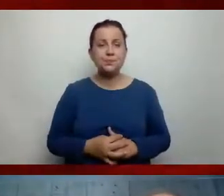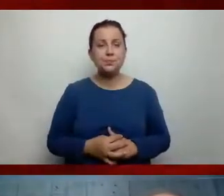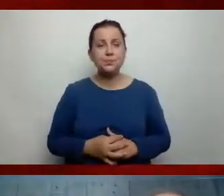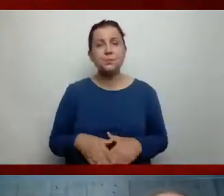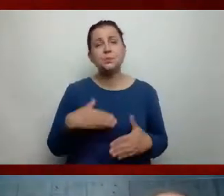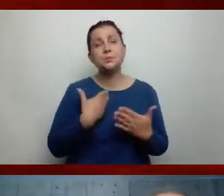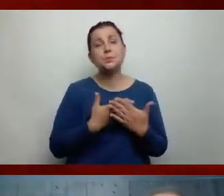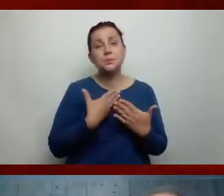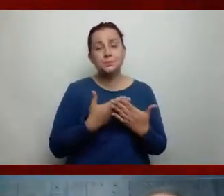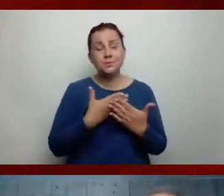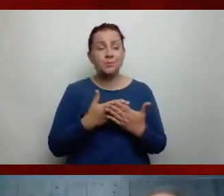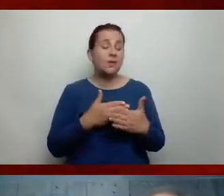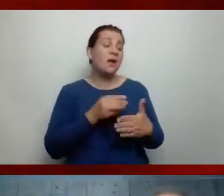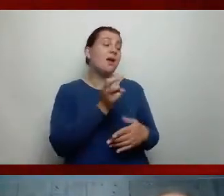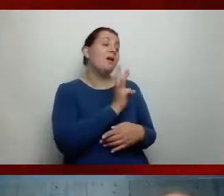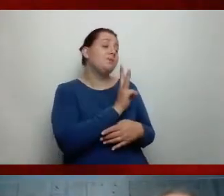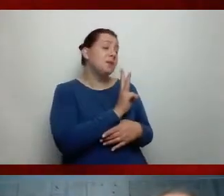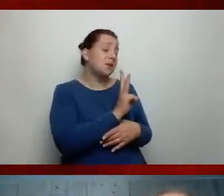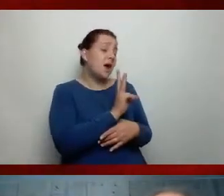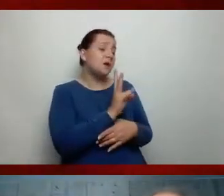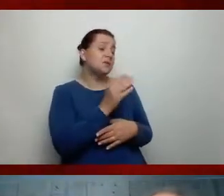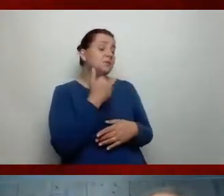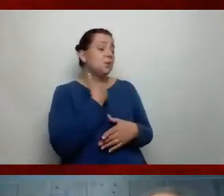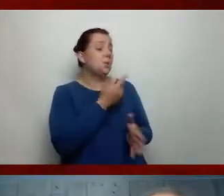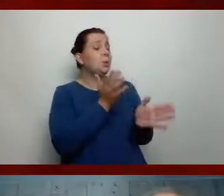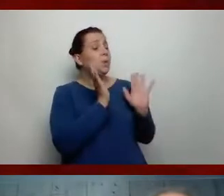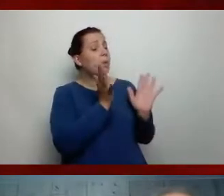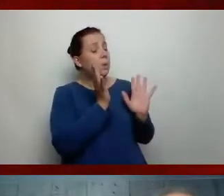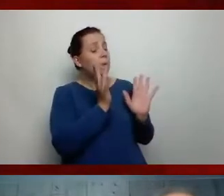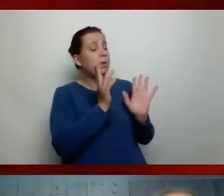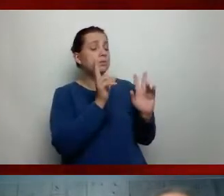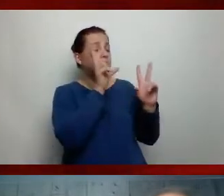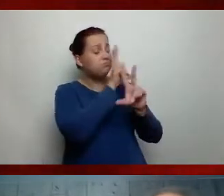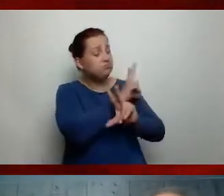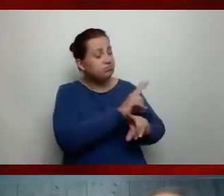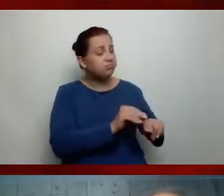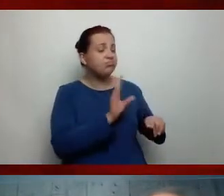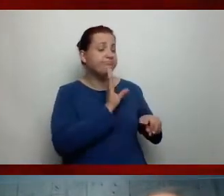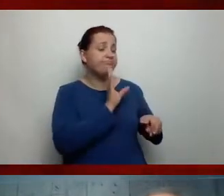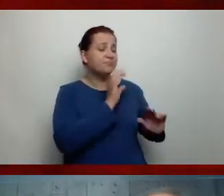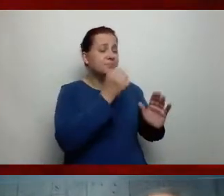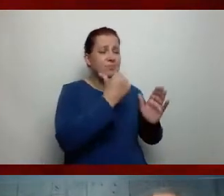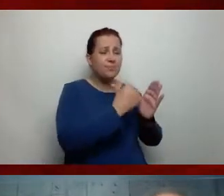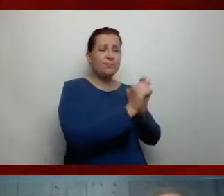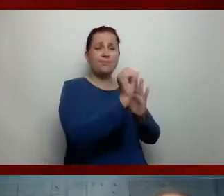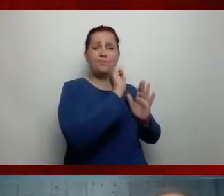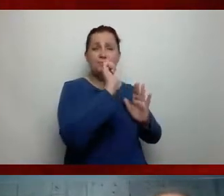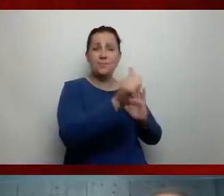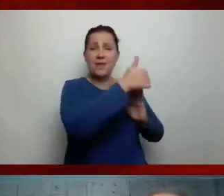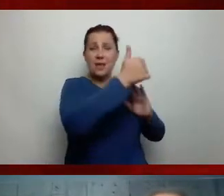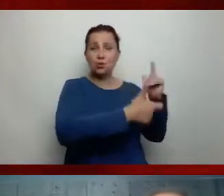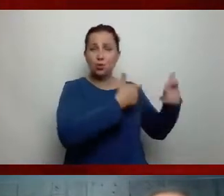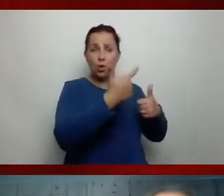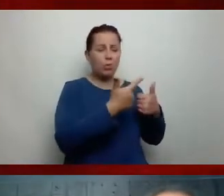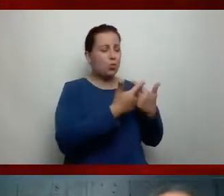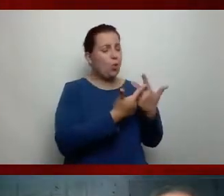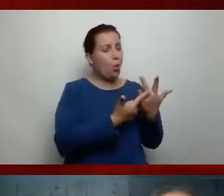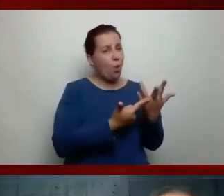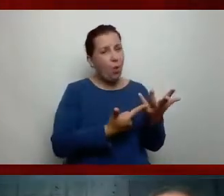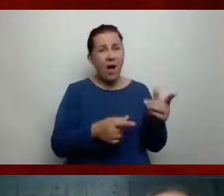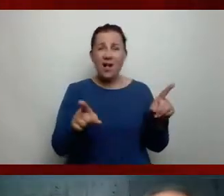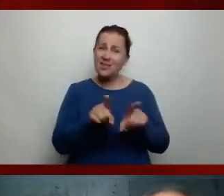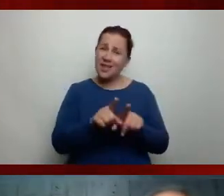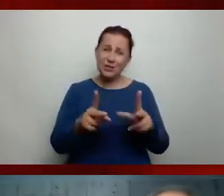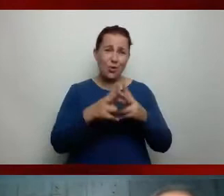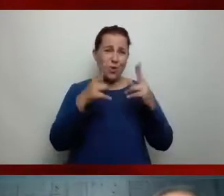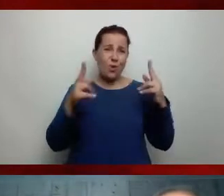jednej strony był czczony i uznawano w nim prekursora różnych rzeczy, a z drugiej w tych latach 80. on